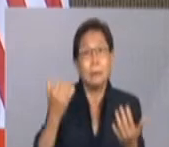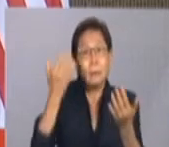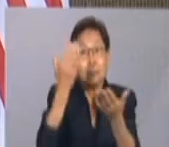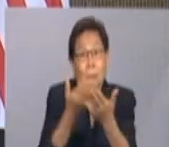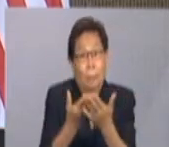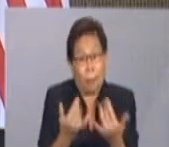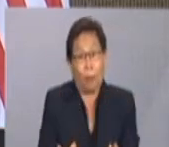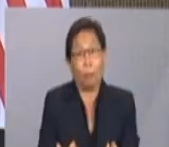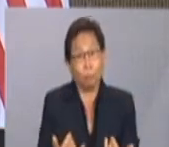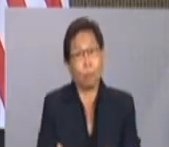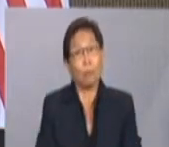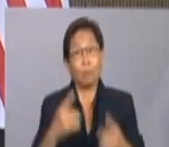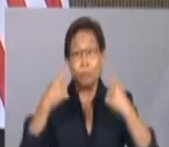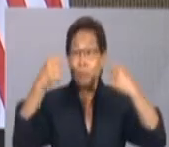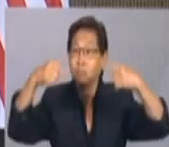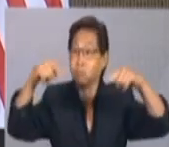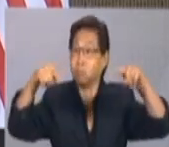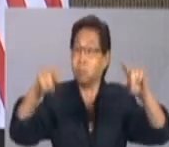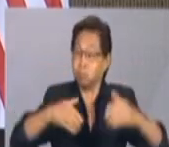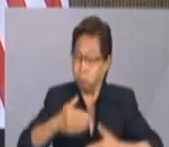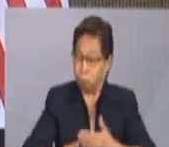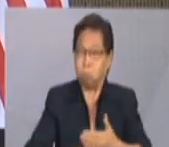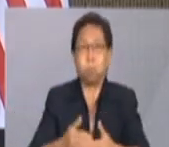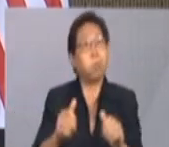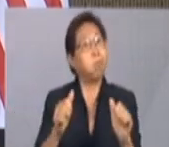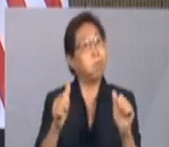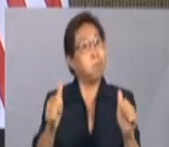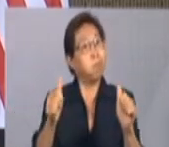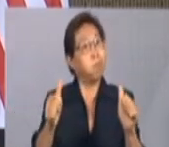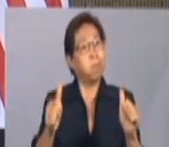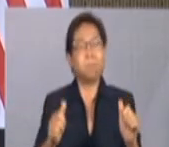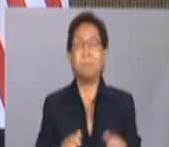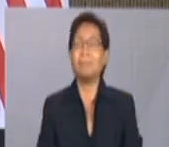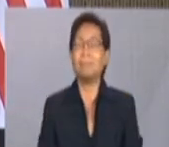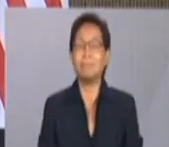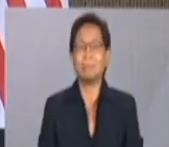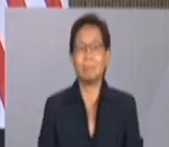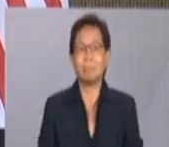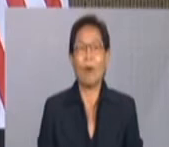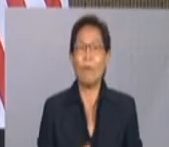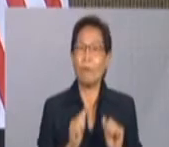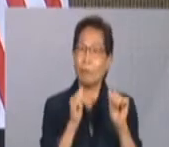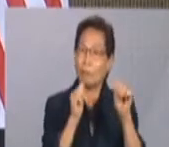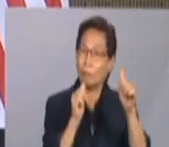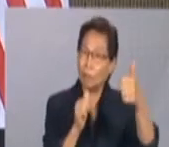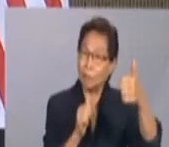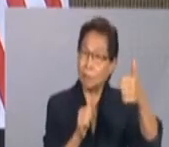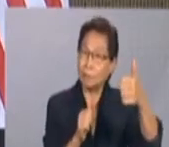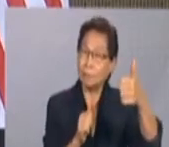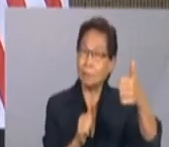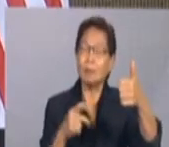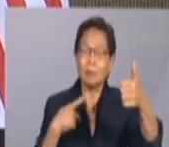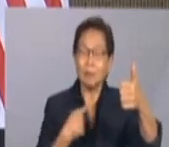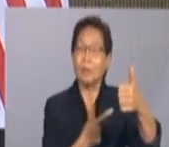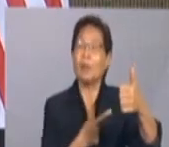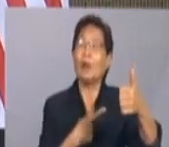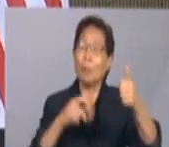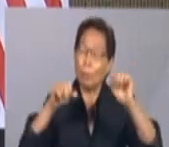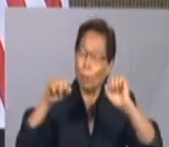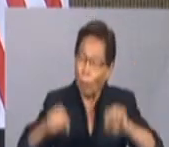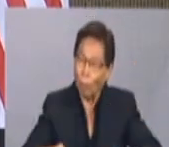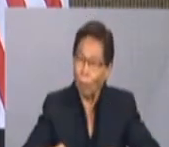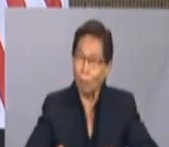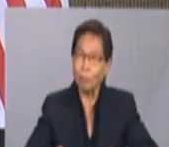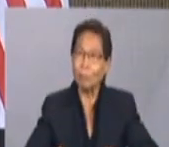membuahkan hasil yang merangsang kan hai pertama kita telah mampu